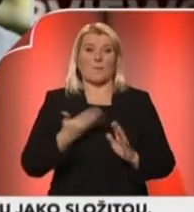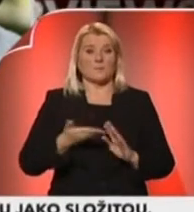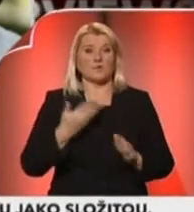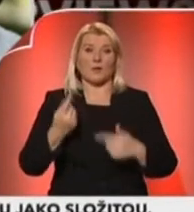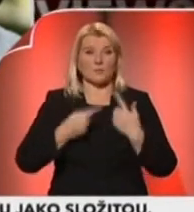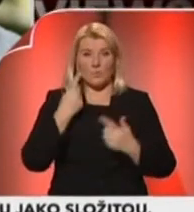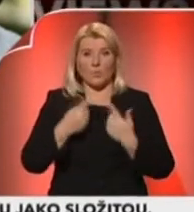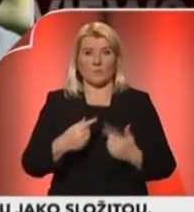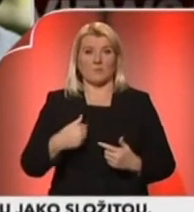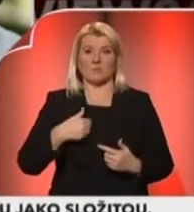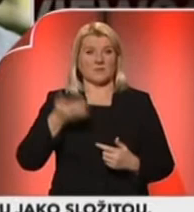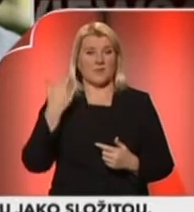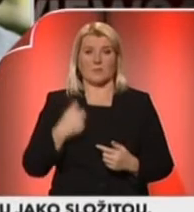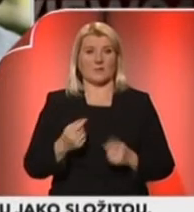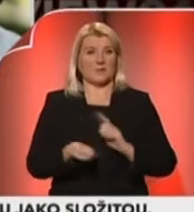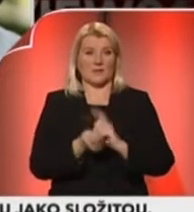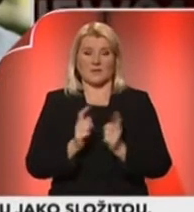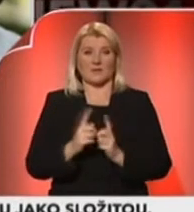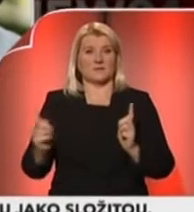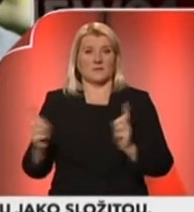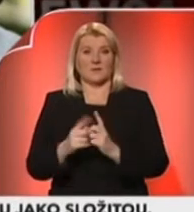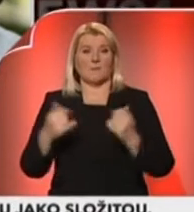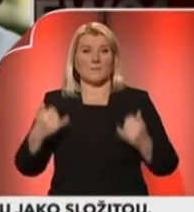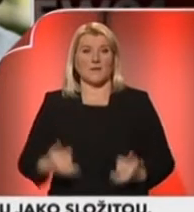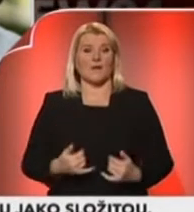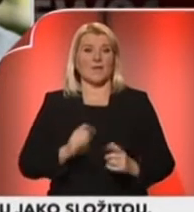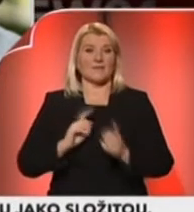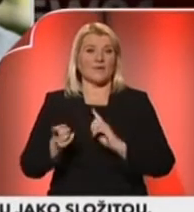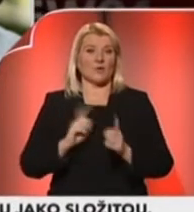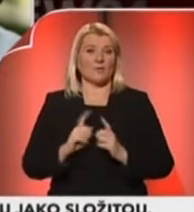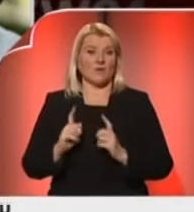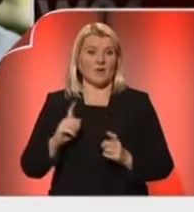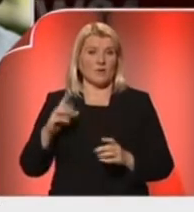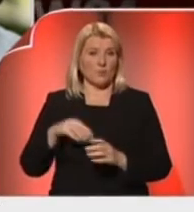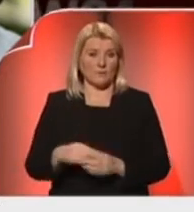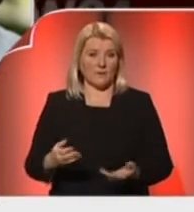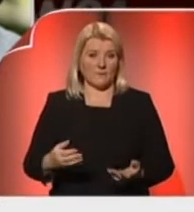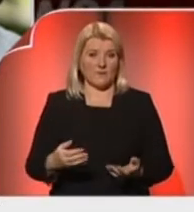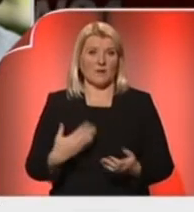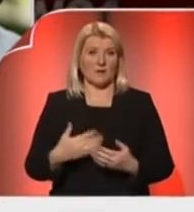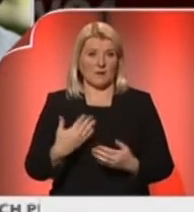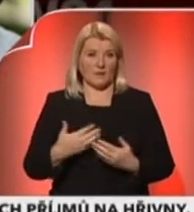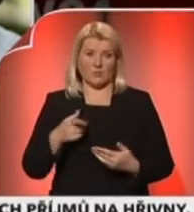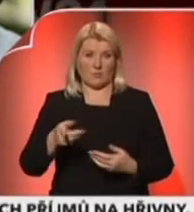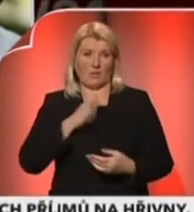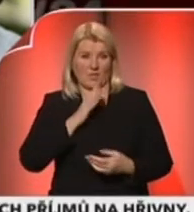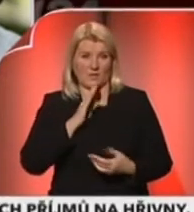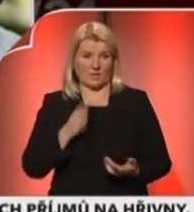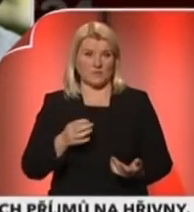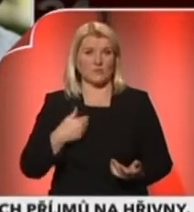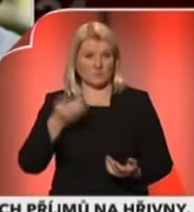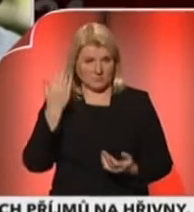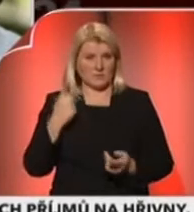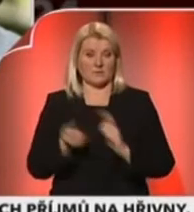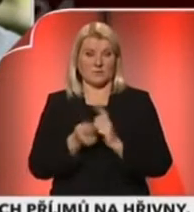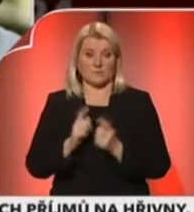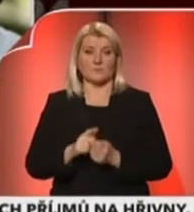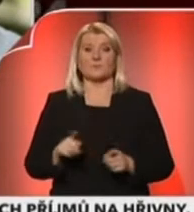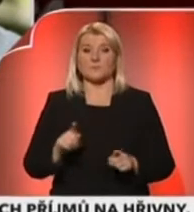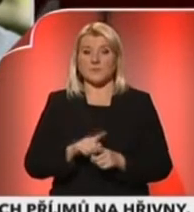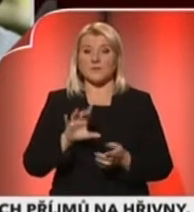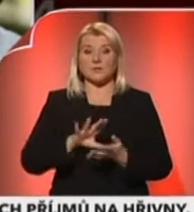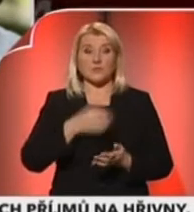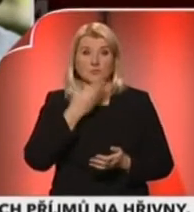jsme nejednali s pražskou integrovanou dopravou, což jsem byl informoval, že byl lež. Samozřejmě středočeský